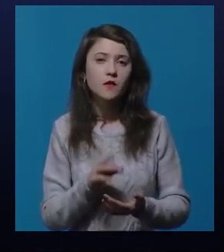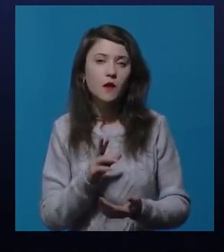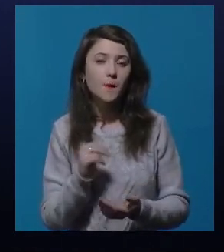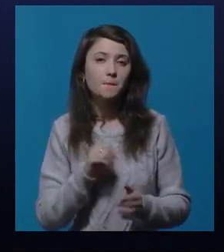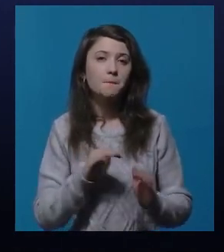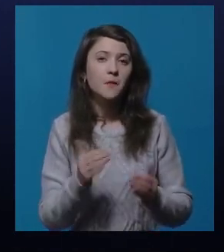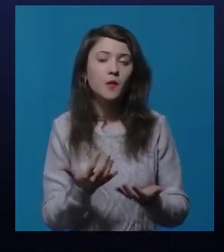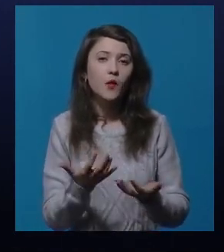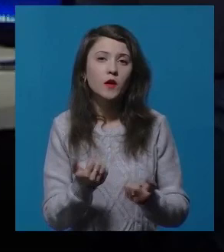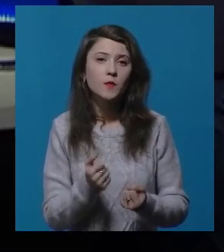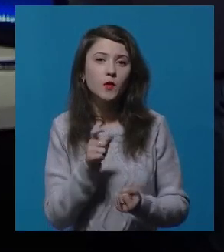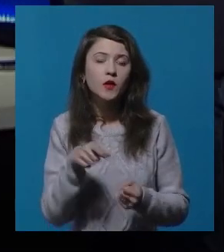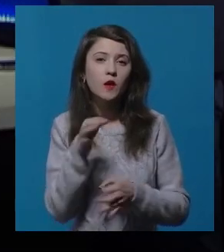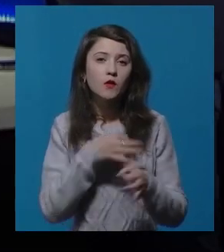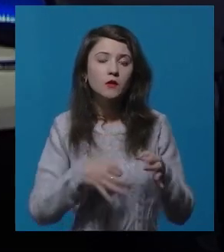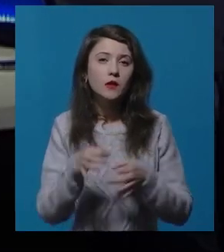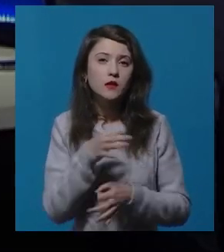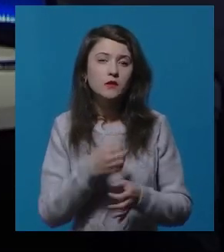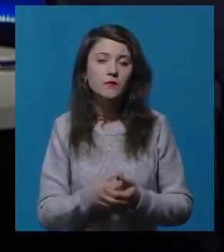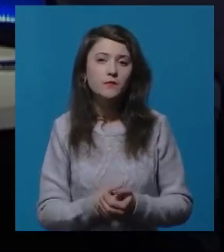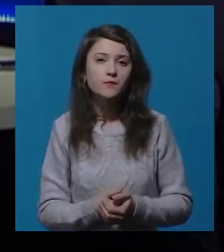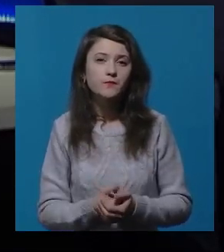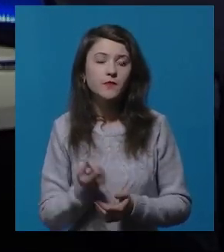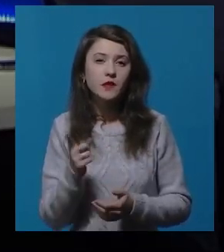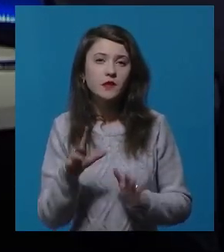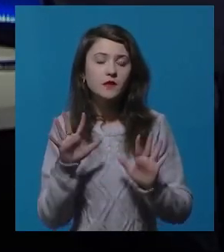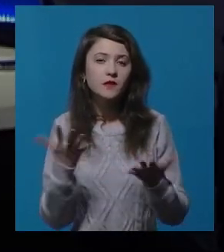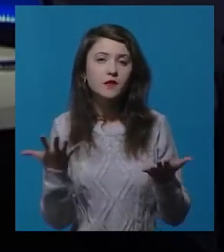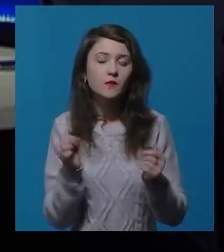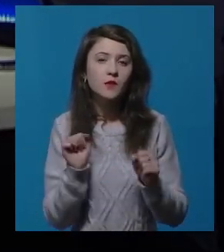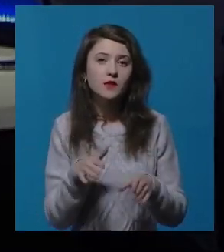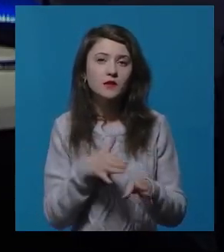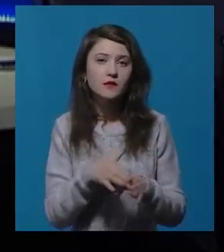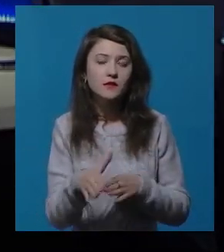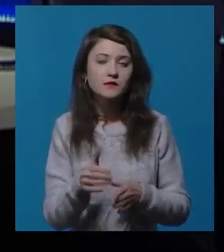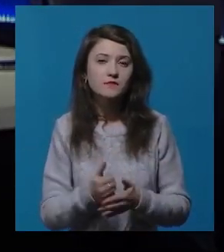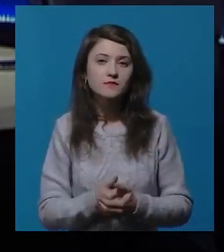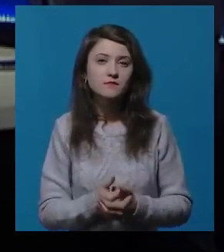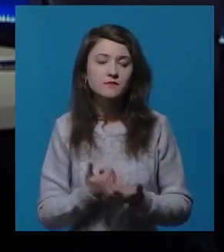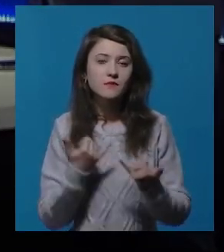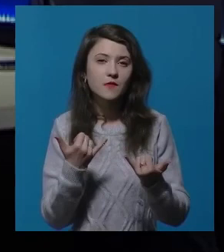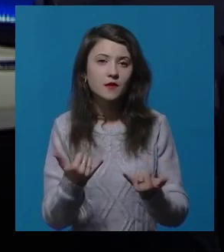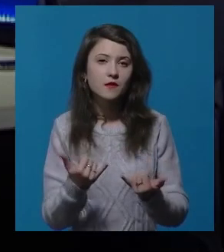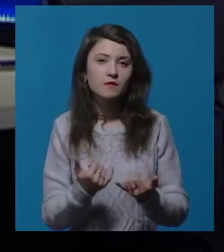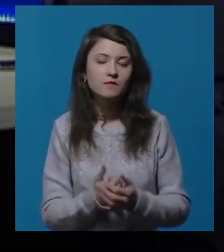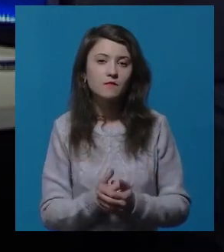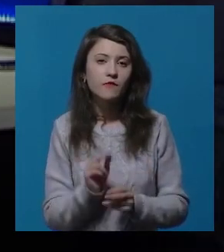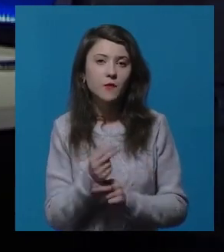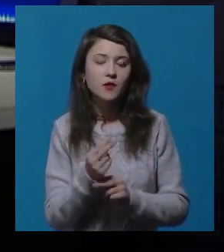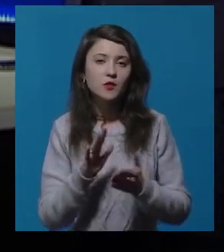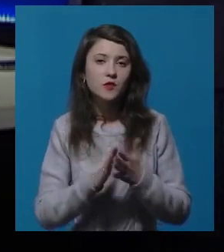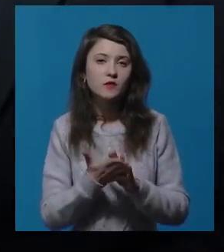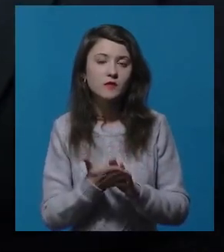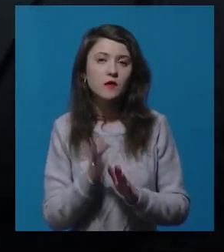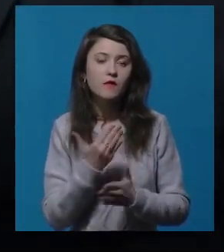консультацію і ті дії, які вона може здійснити для виправлення ситуації, яка сталася. Ні, фактично, як ви